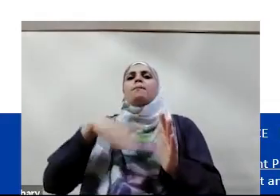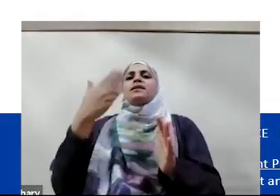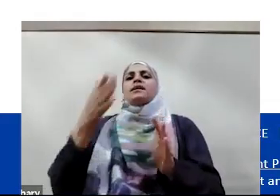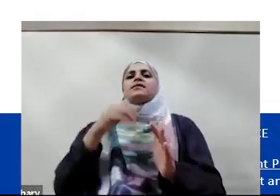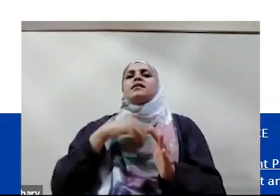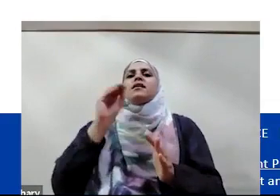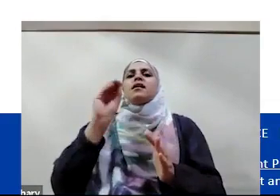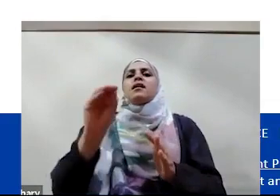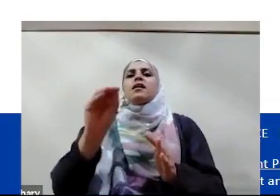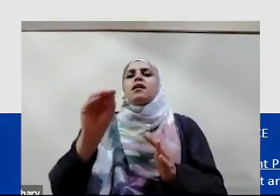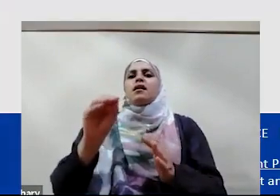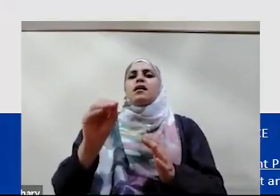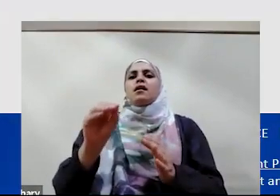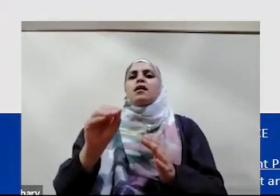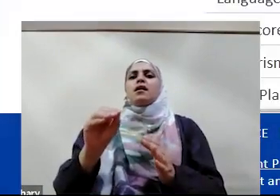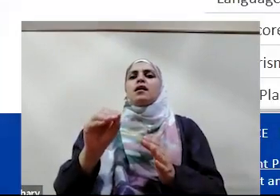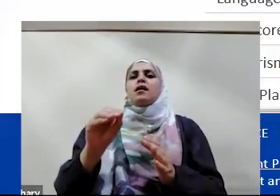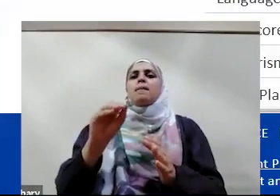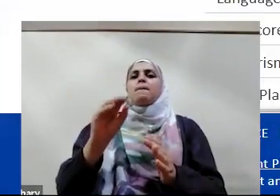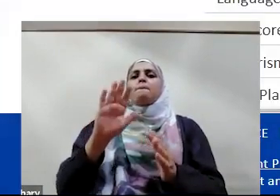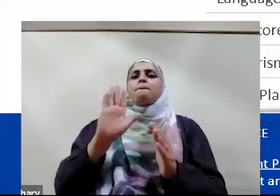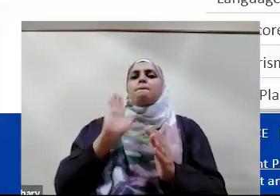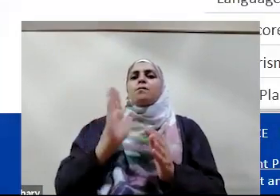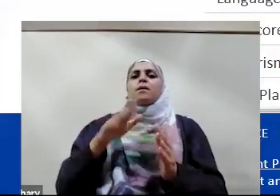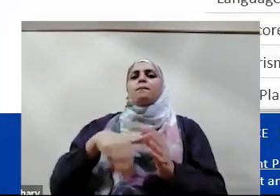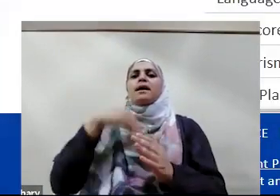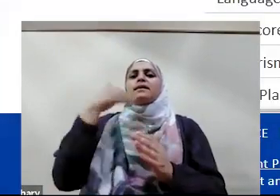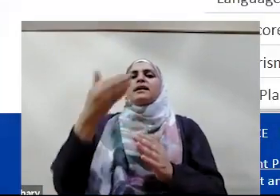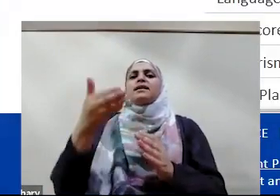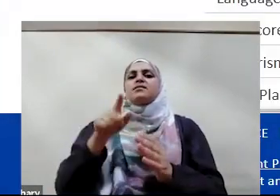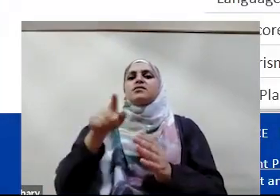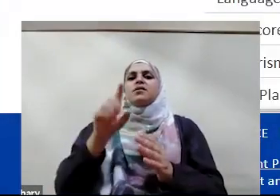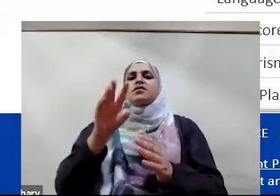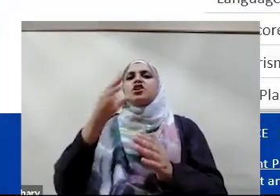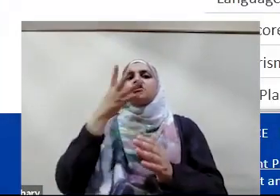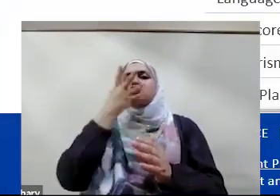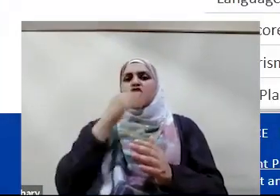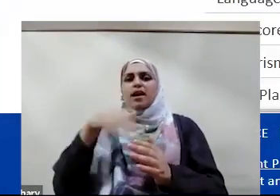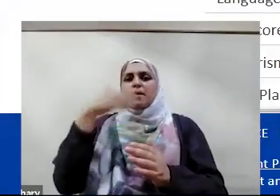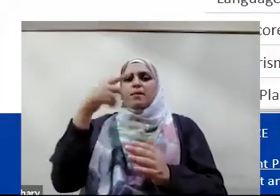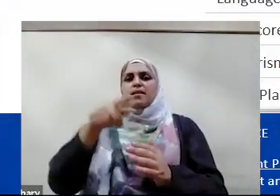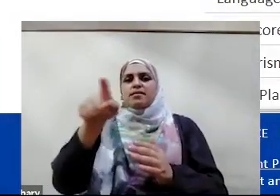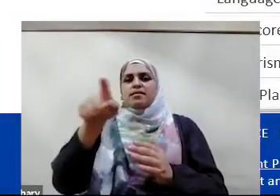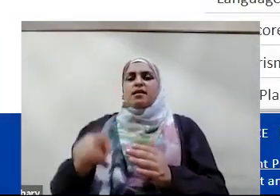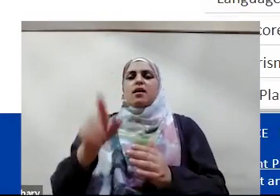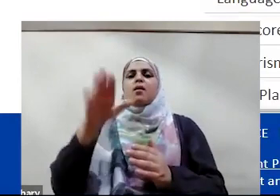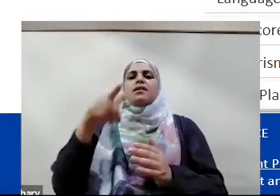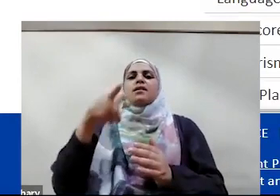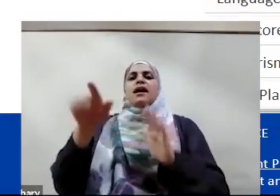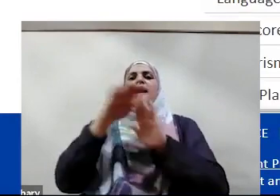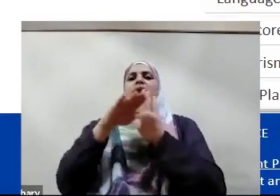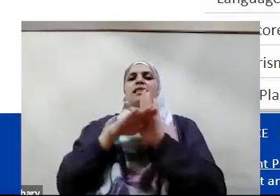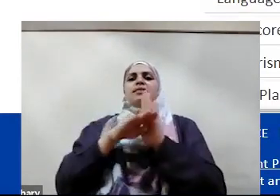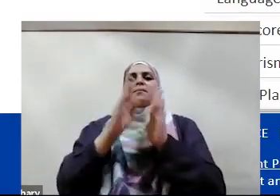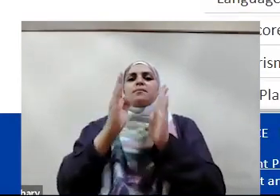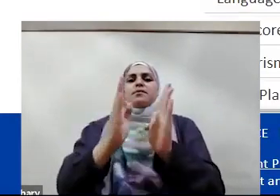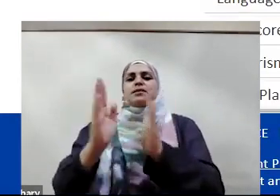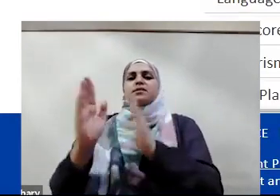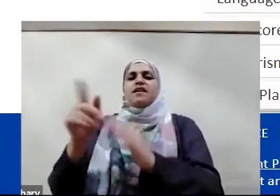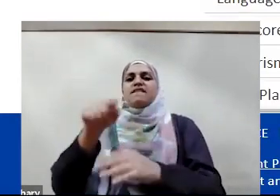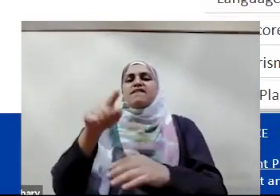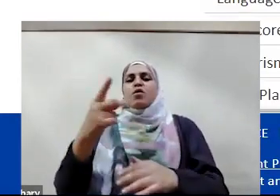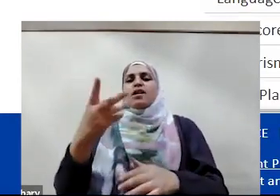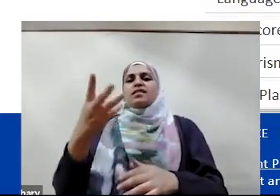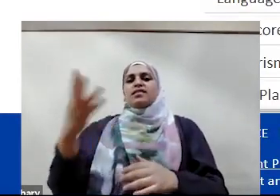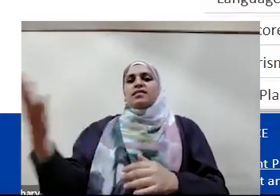أنا بقدر بعد كده ان انا ده بيكون شكله، واقدر ان انا ارتبه. يعني هيبقى عندي اكتر من حاجة هنا،